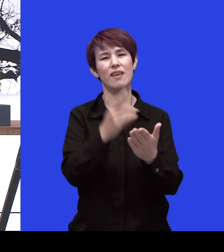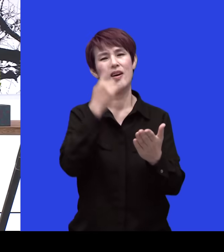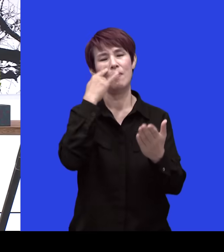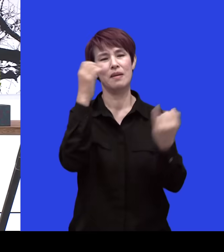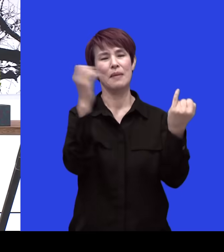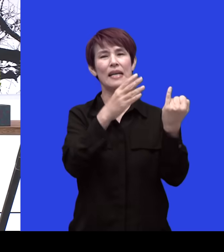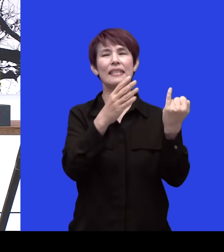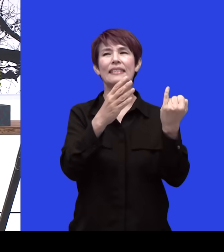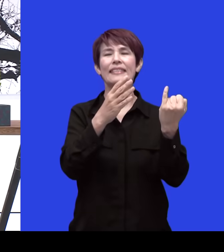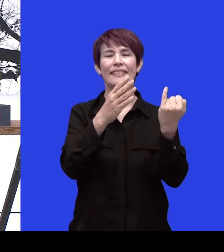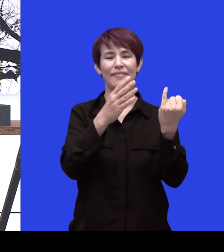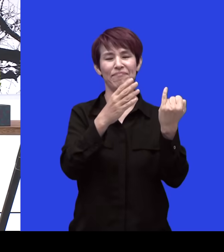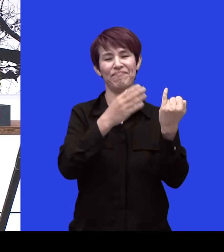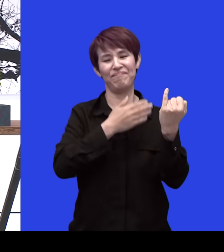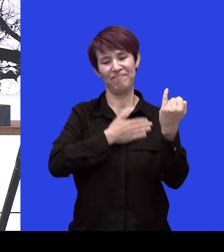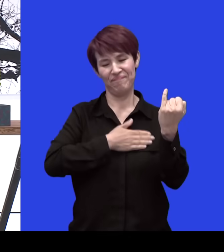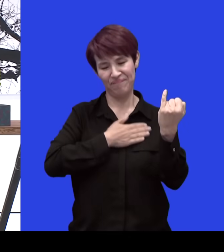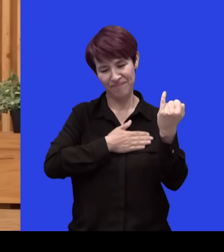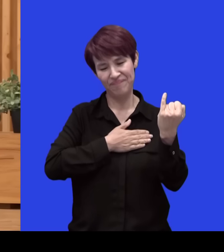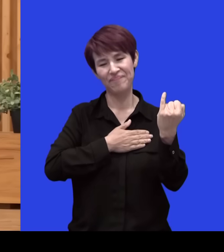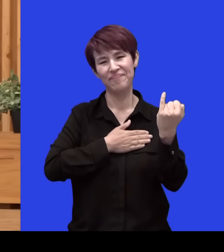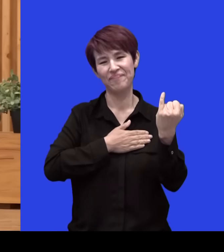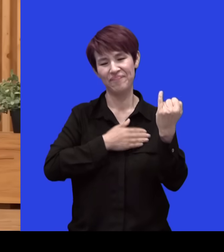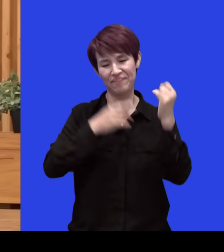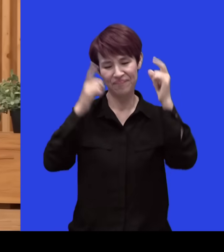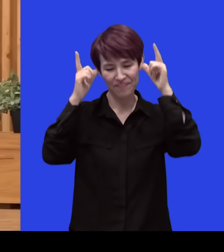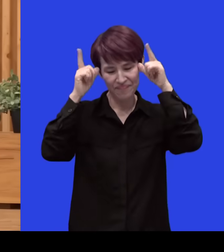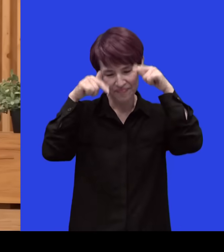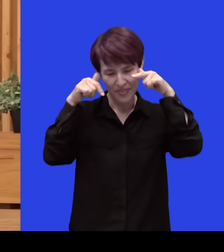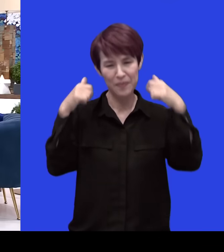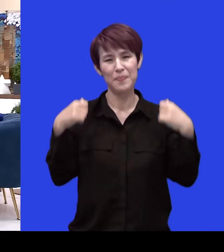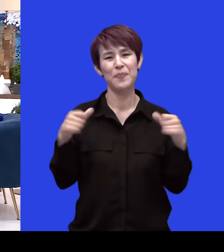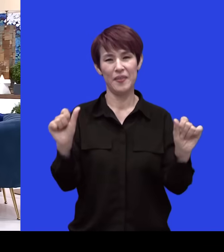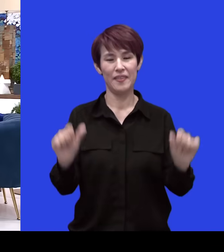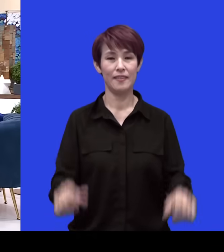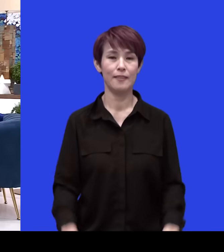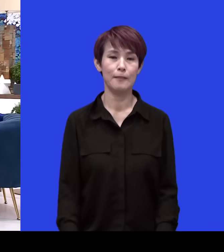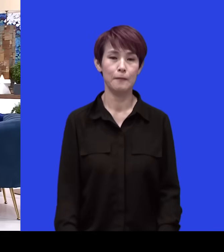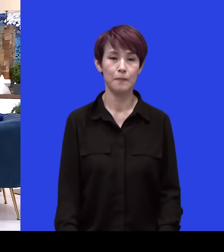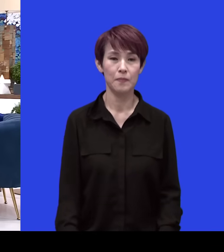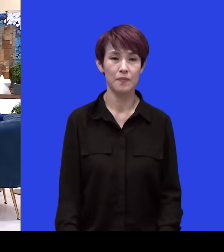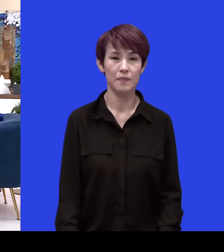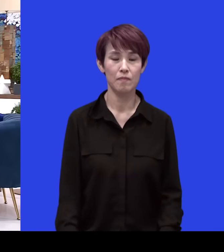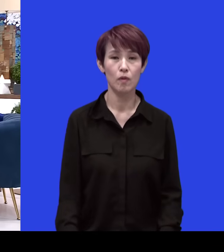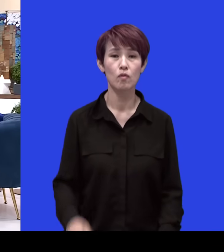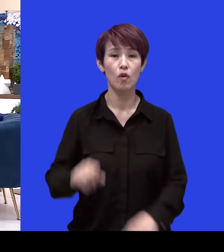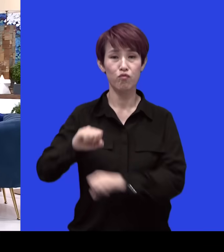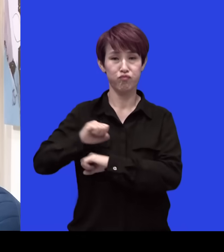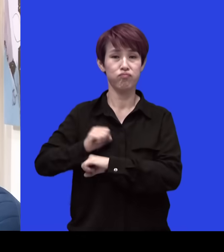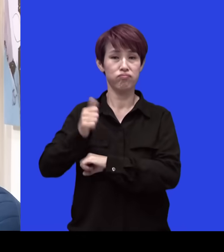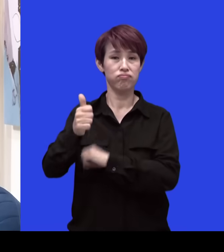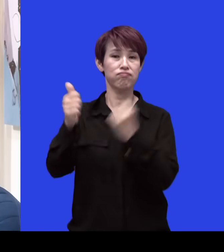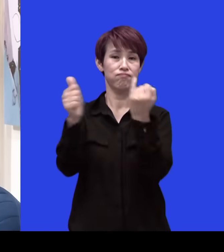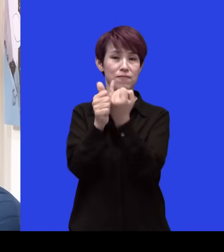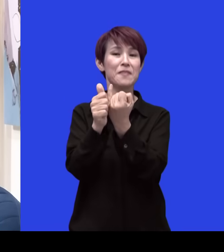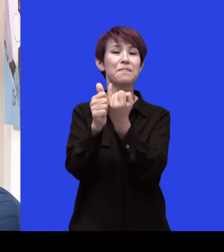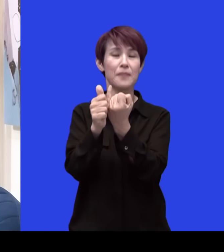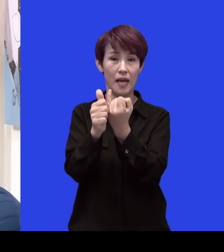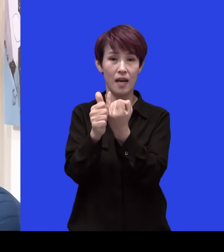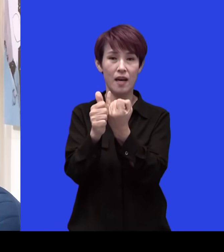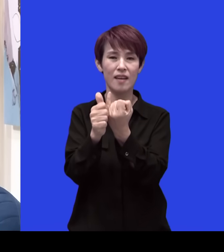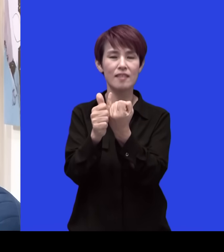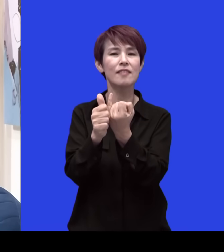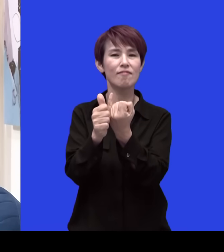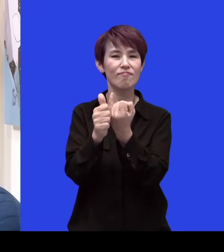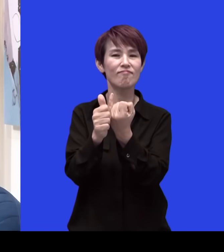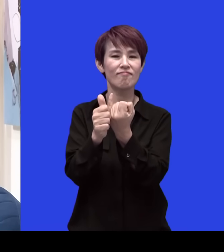설득에 오히려 그거 다 마음이 이게 딱 닫아져 있었구나. 닫아진 거예요. 퇴퇴퇴 그리고 이제 이미 군인하고 결혼했으니까 예. 이제